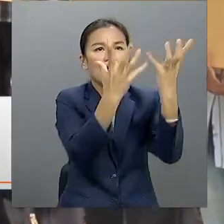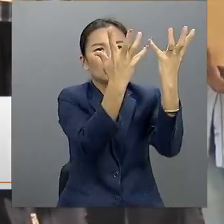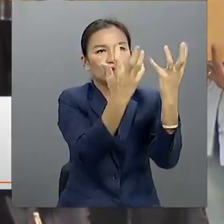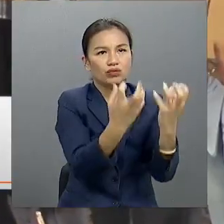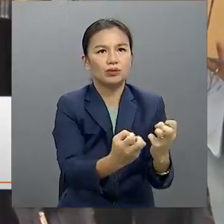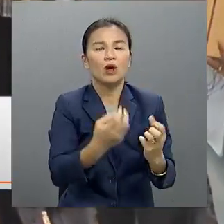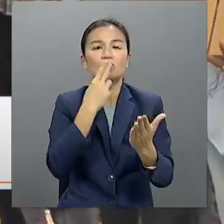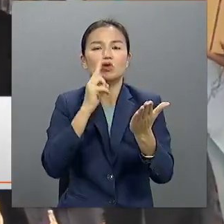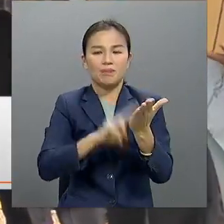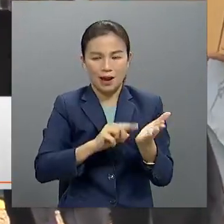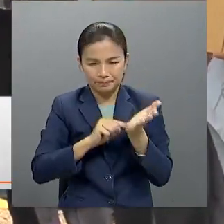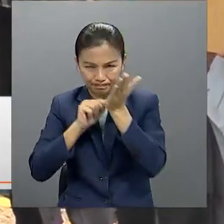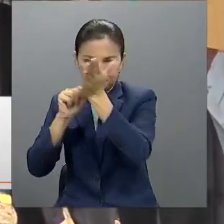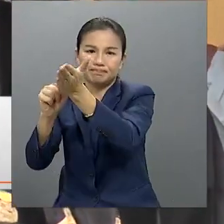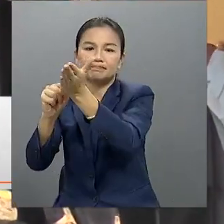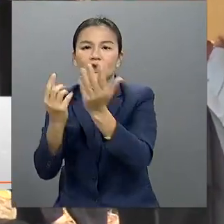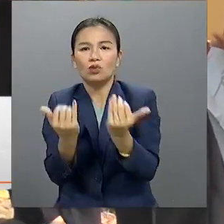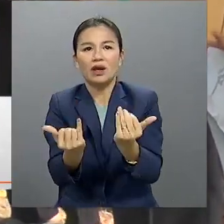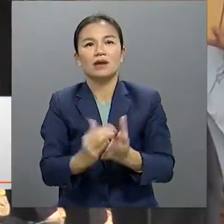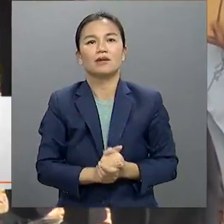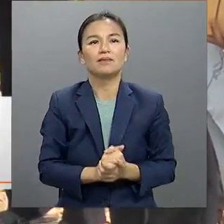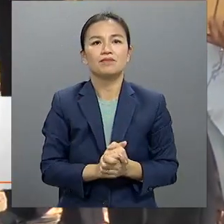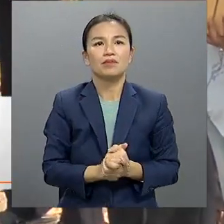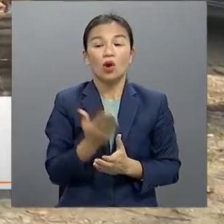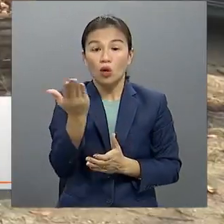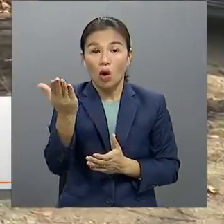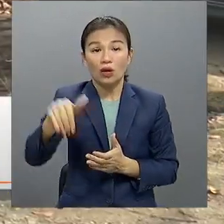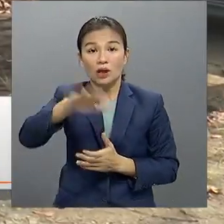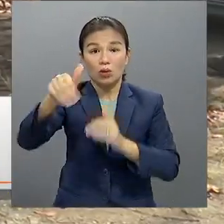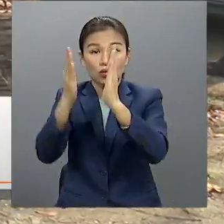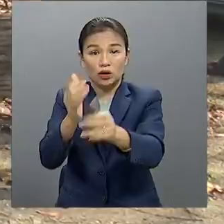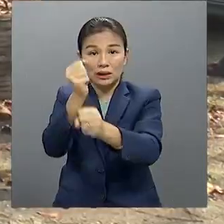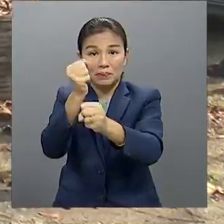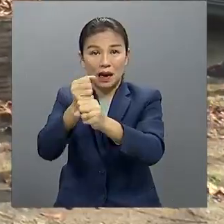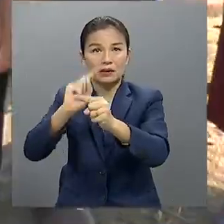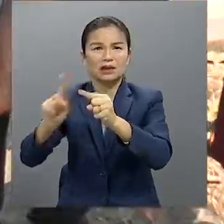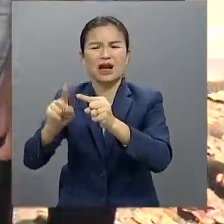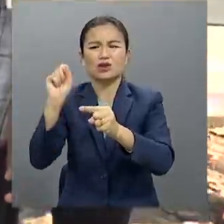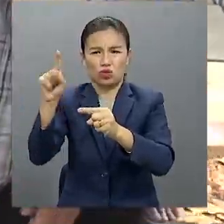ที่ศูนย์ดำรงธรรมกันแบบนี้เพื่อให้หน่วยงานที่เกี่ยวข้องช่วยเหลือโดยด่วนค่ะ